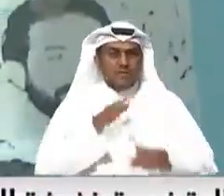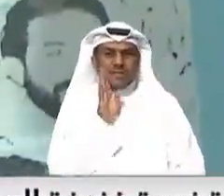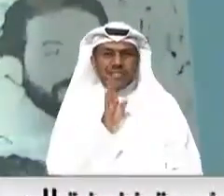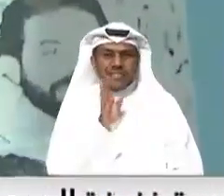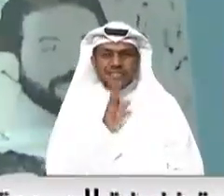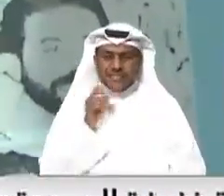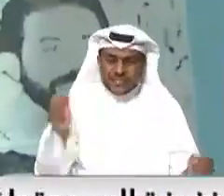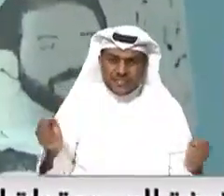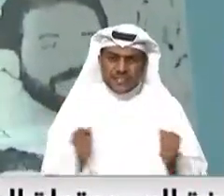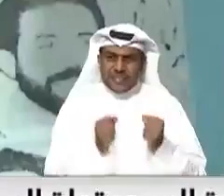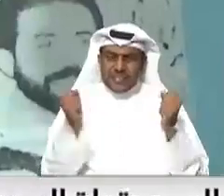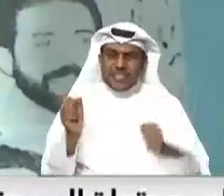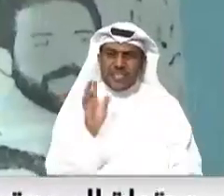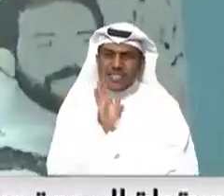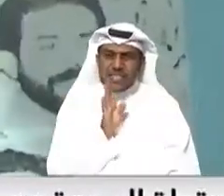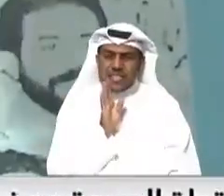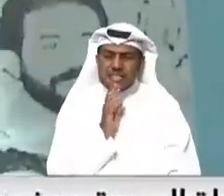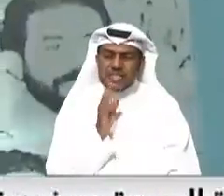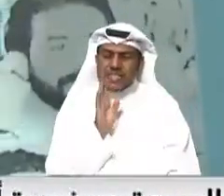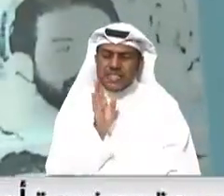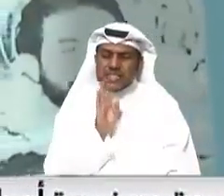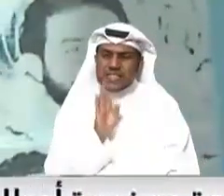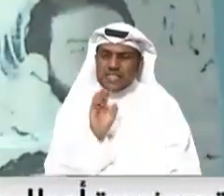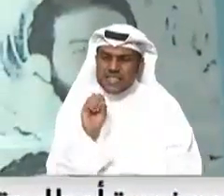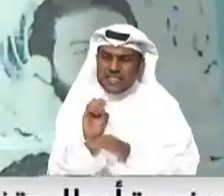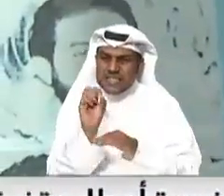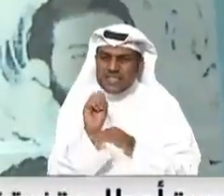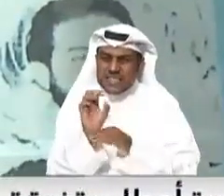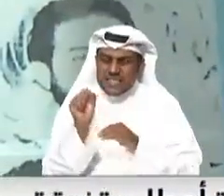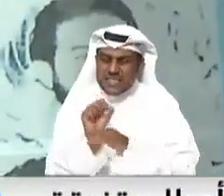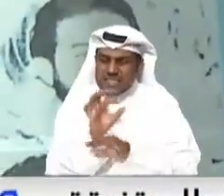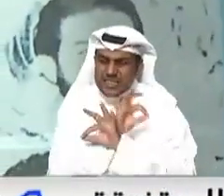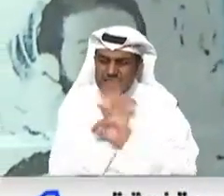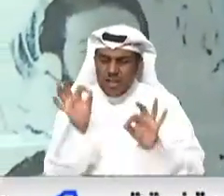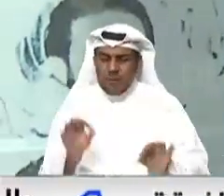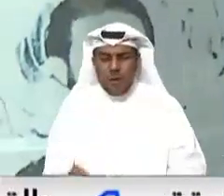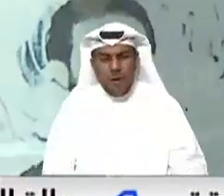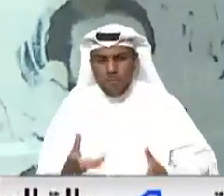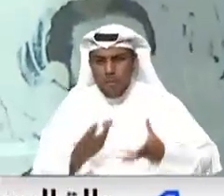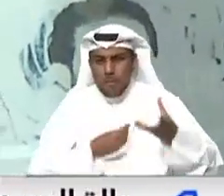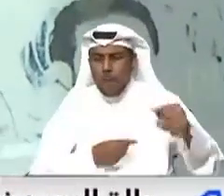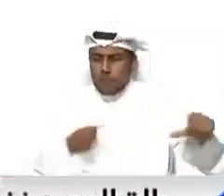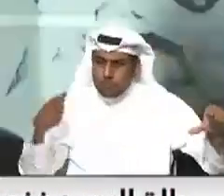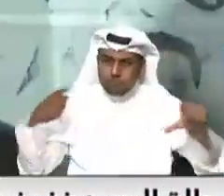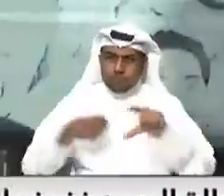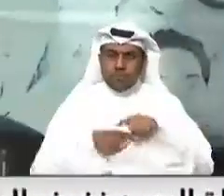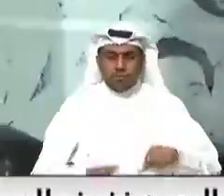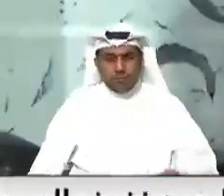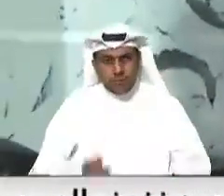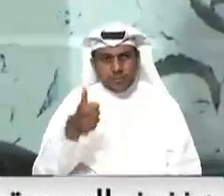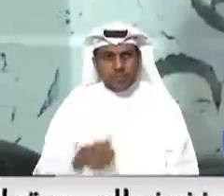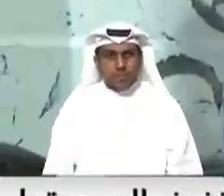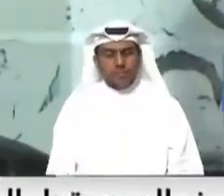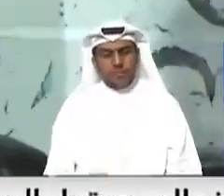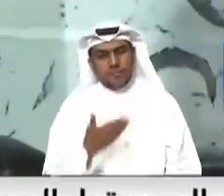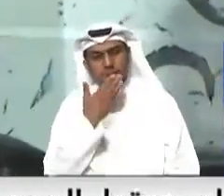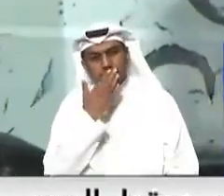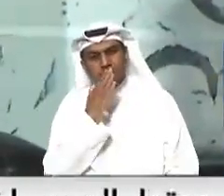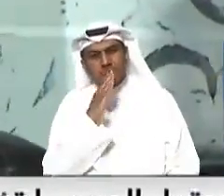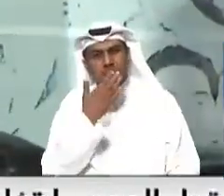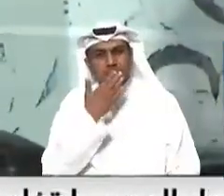واللي قاعد نحطه بالتمرين واللي قاعد نوصله حق اللاعبين قاعد يستثمره بثلاث نقاط الحمد لله الحمد لله على كل حال